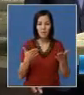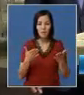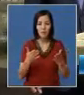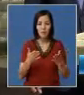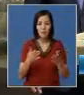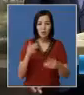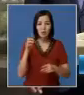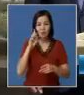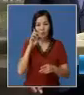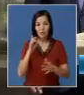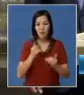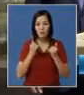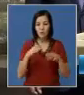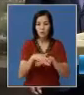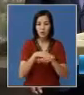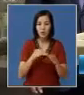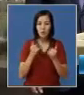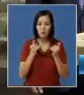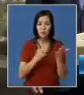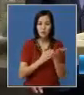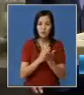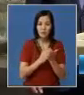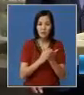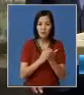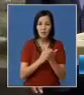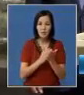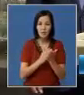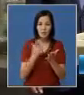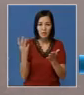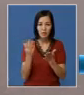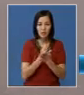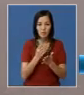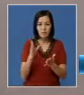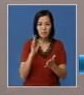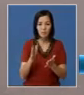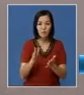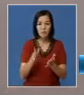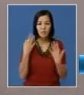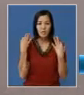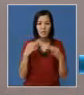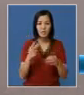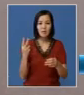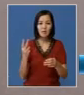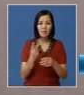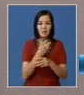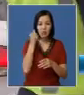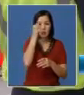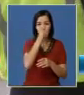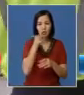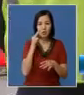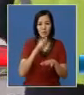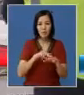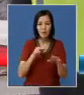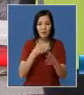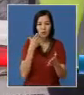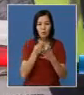үшін, ел үшін атқарып отырған қызметкерлеріңіз жемісті болсын. Егемендіктің екінші жылында Қазақстан полициясы өз